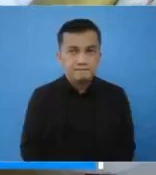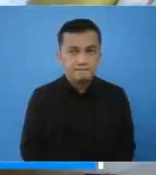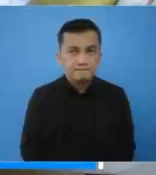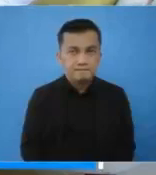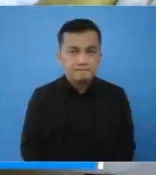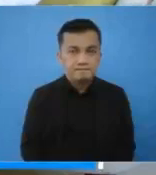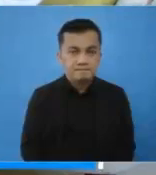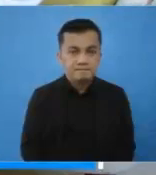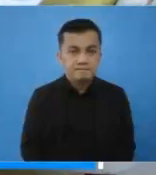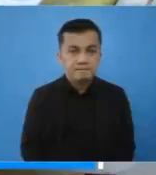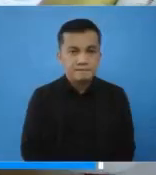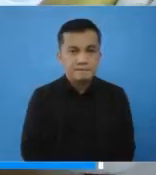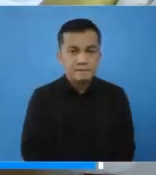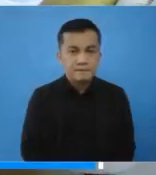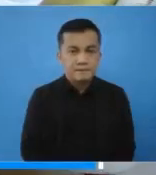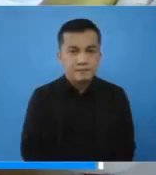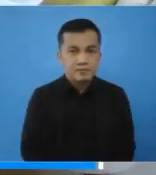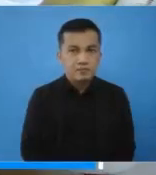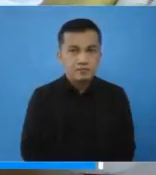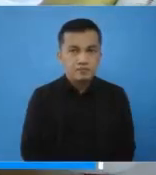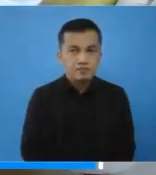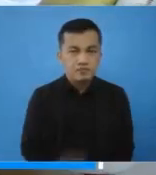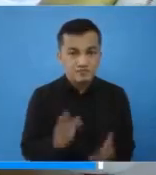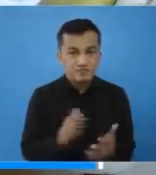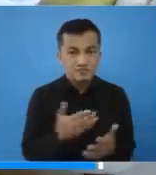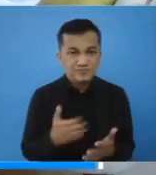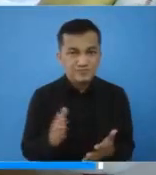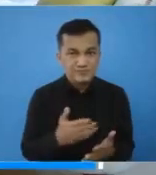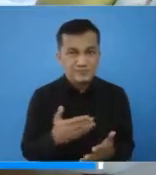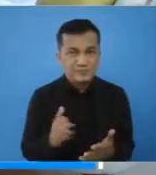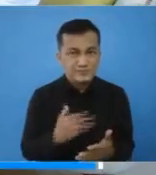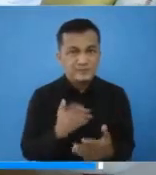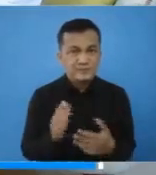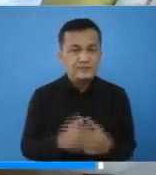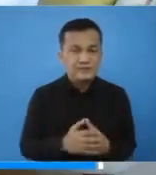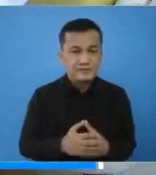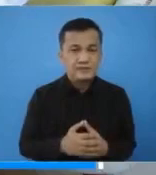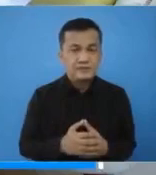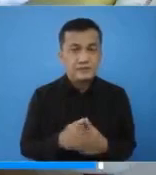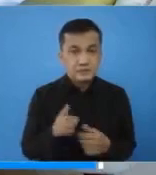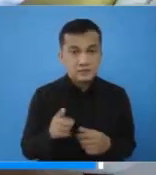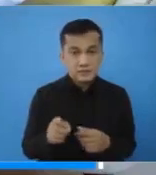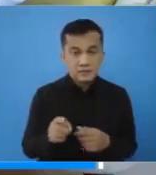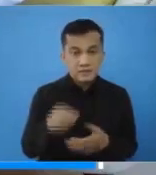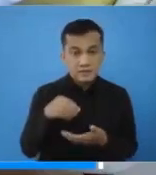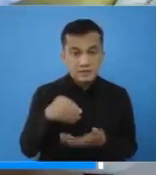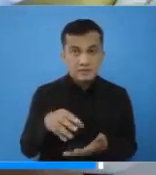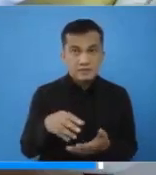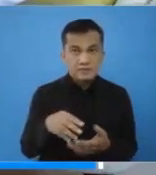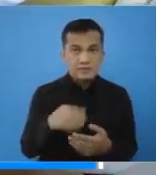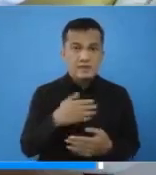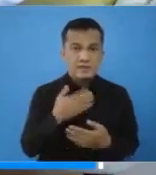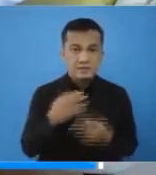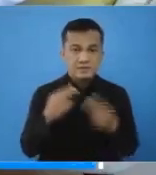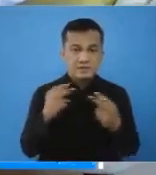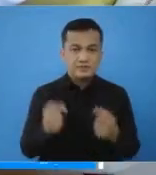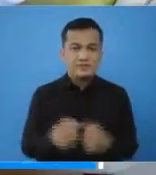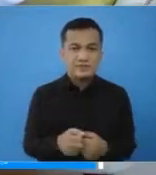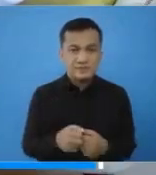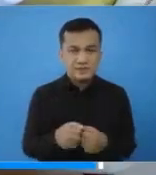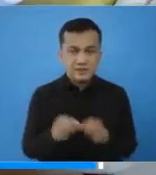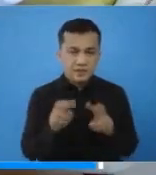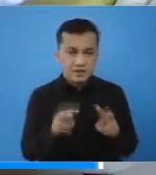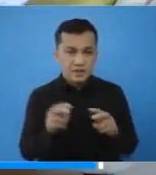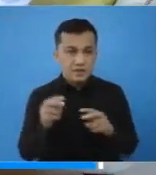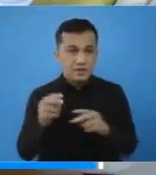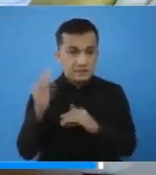Napasa na all ang marami sa level up na pabahay ng Manila LGU. Beneficiary ng Mala Townhouse na proyekto ang mga biktima